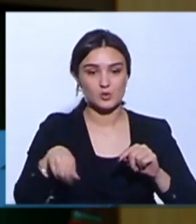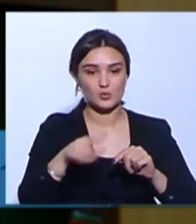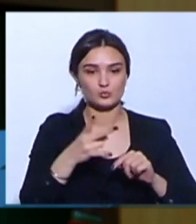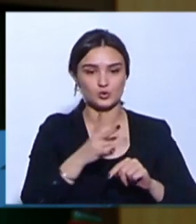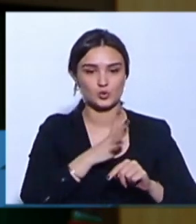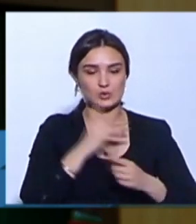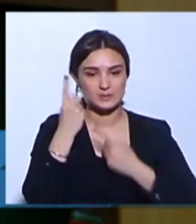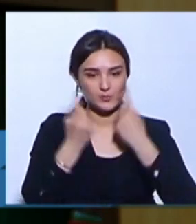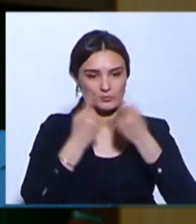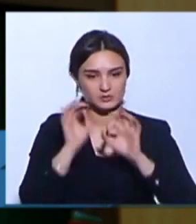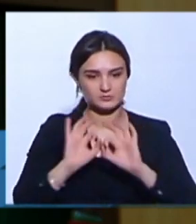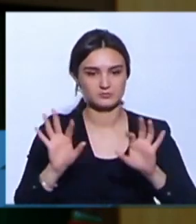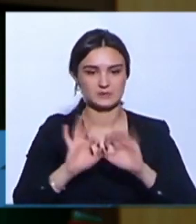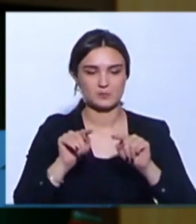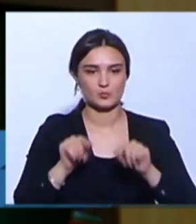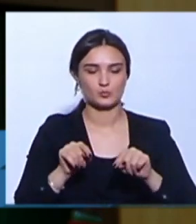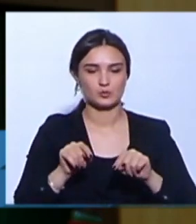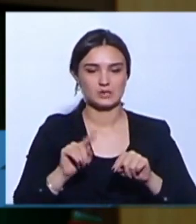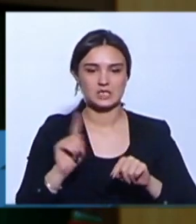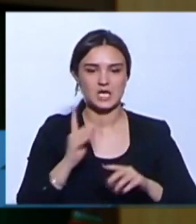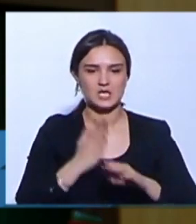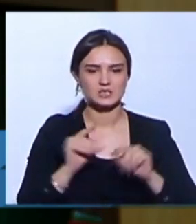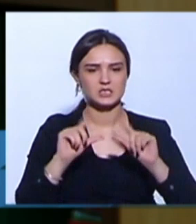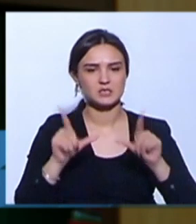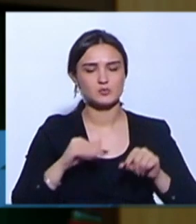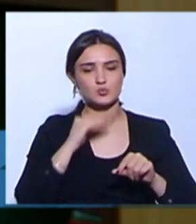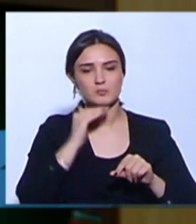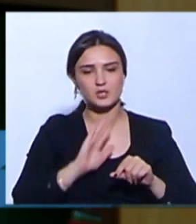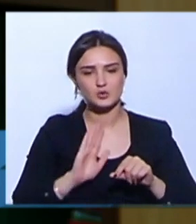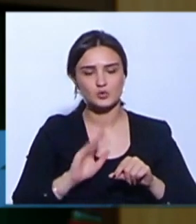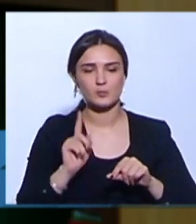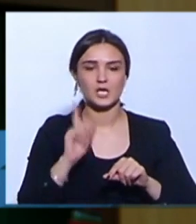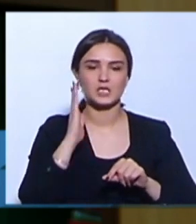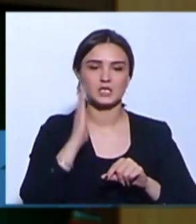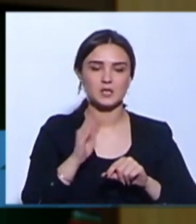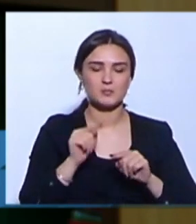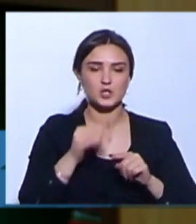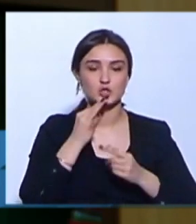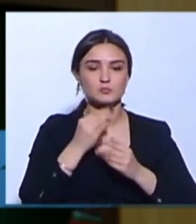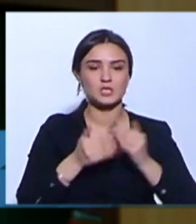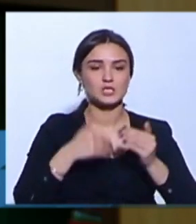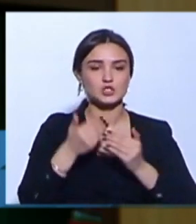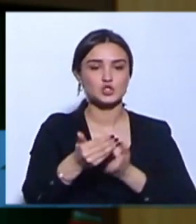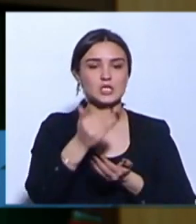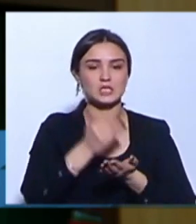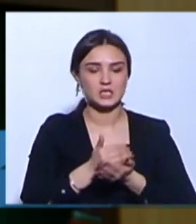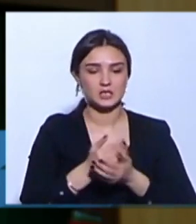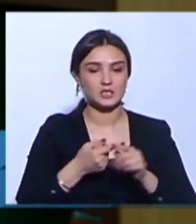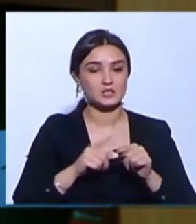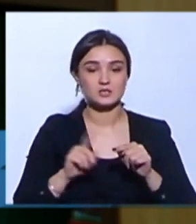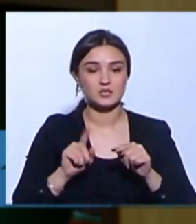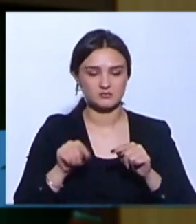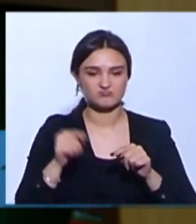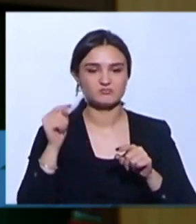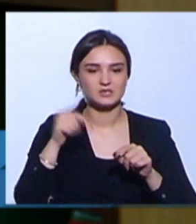იქნება ინფორმირებული, თუ რა არის თირკმლის უკმარისობა, რა იქნება დამდგარი შედეგი. დამდგარი შედეგი ეს არის